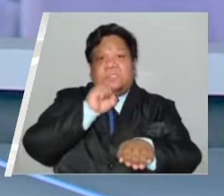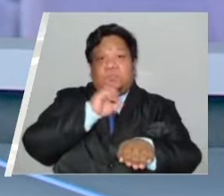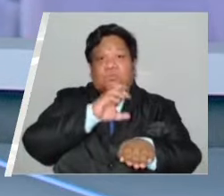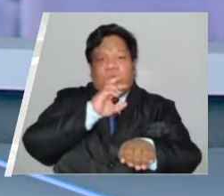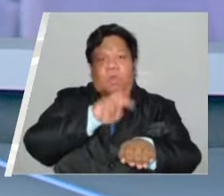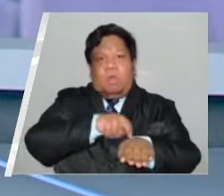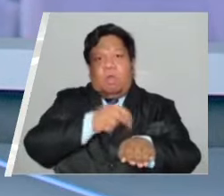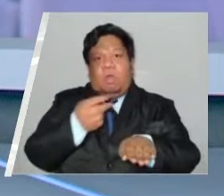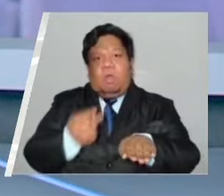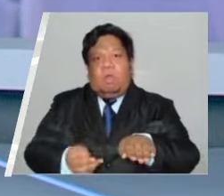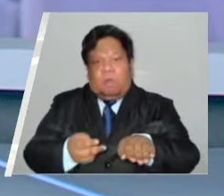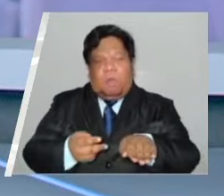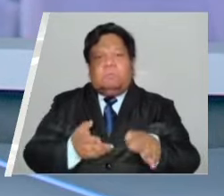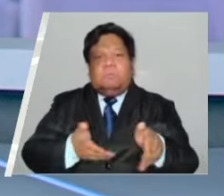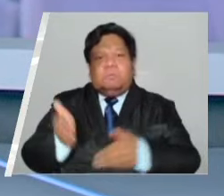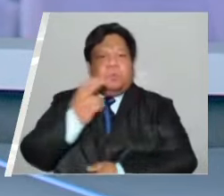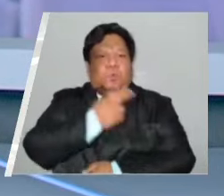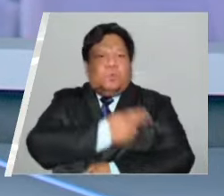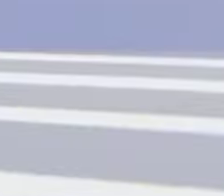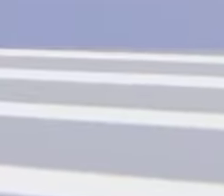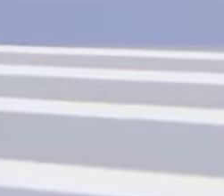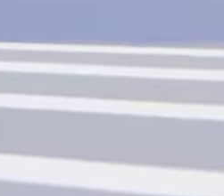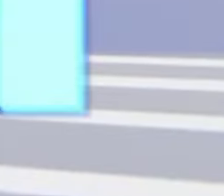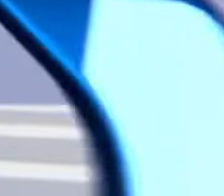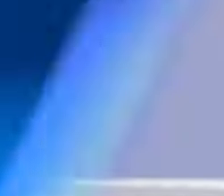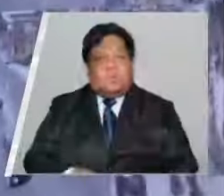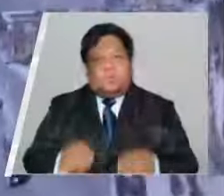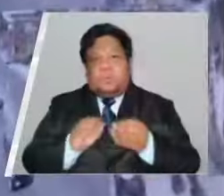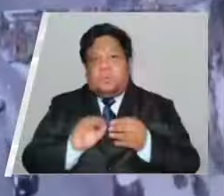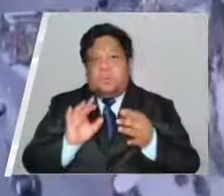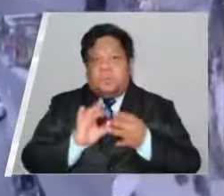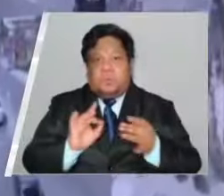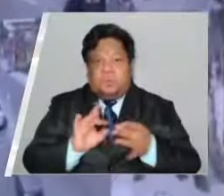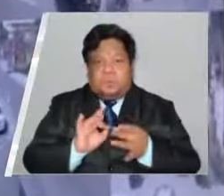pagsaksi ni Femarie Dumabok ng GMA Regional TV.